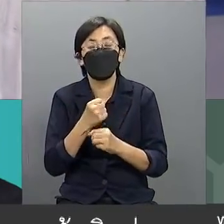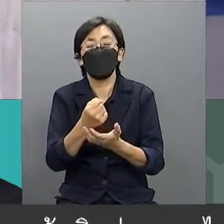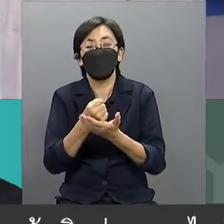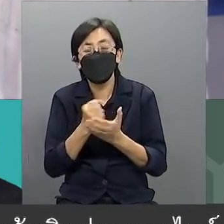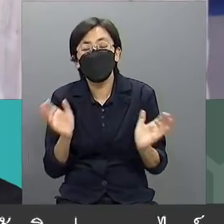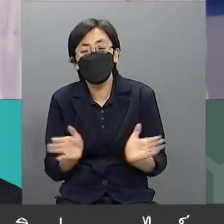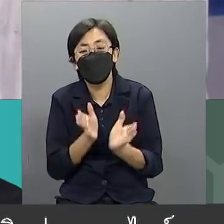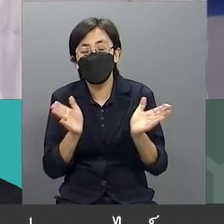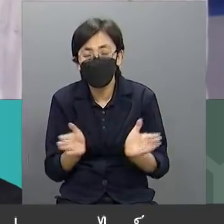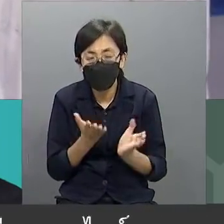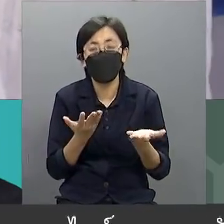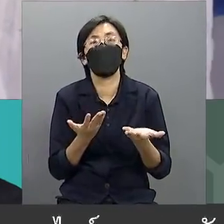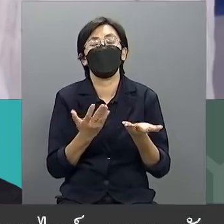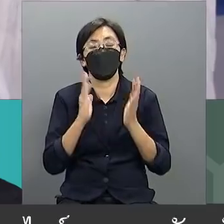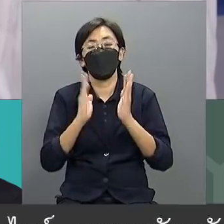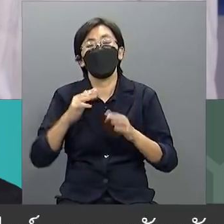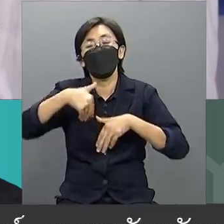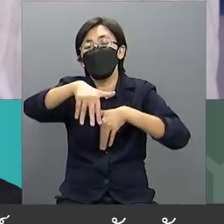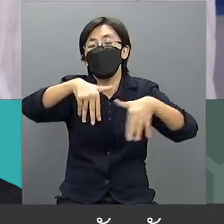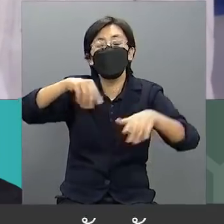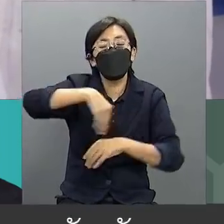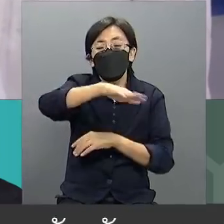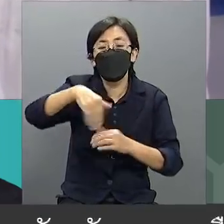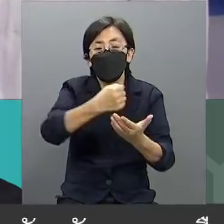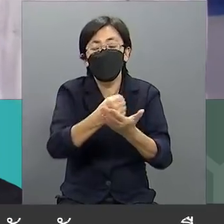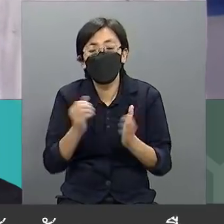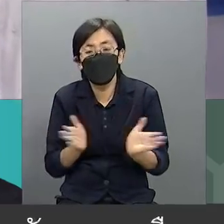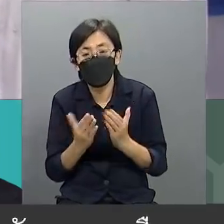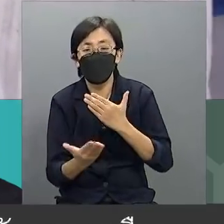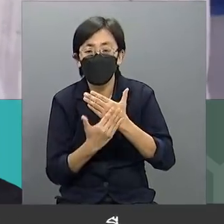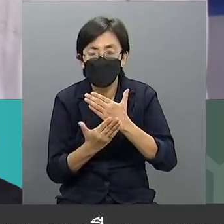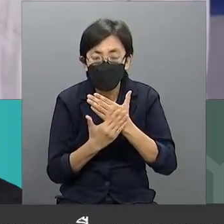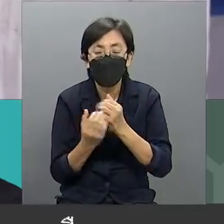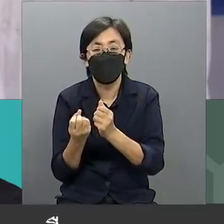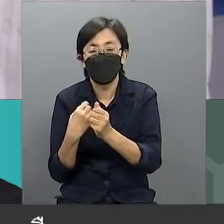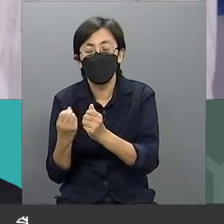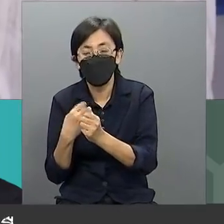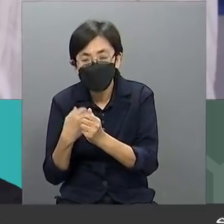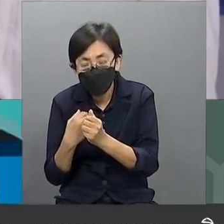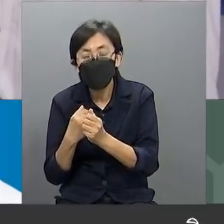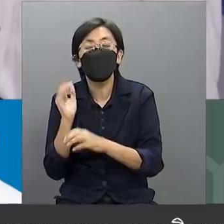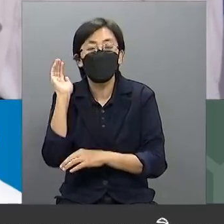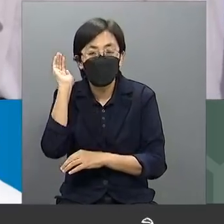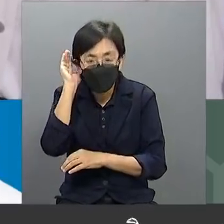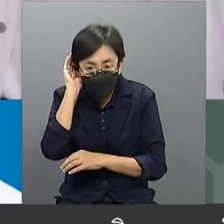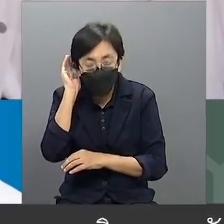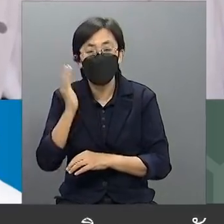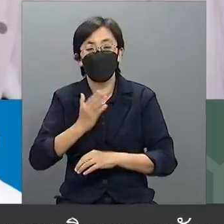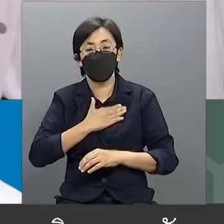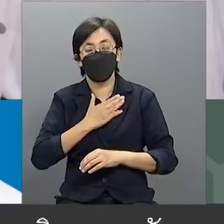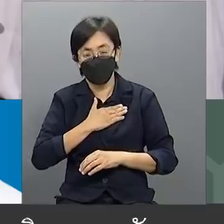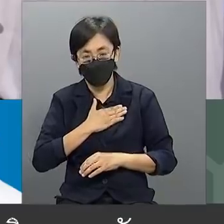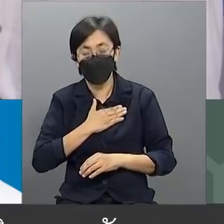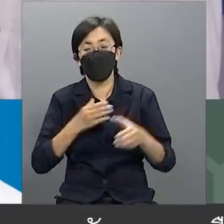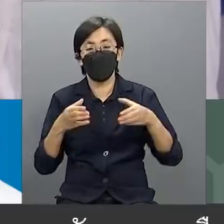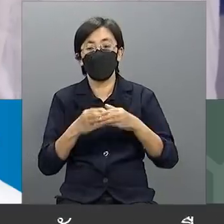ทุกๆคนที่ให้การสนับสนุนนะครับทั้งติติงแนะนำนะครับแล้วก็ไว้วางใจผมก้าวไกลนะครับพวกเรา